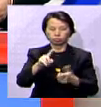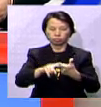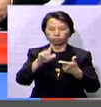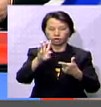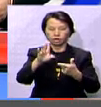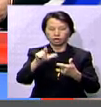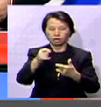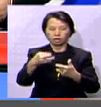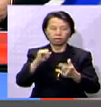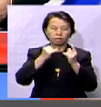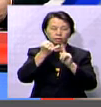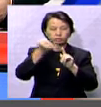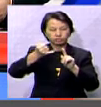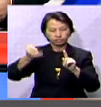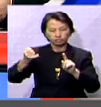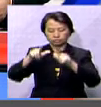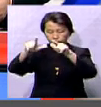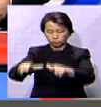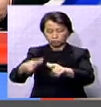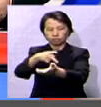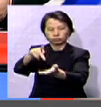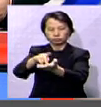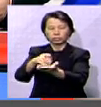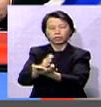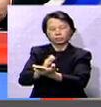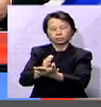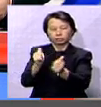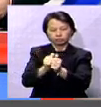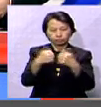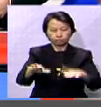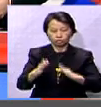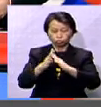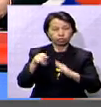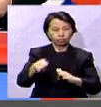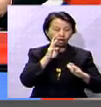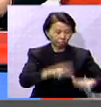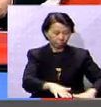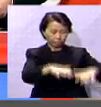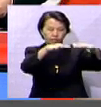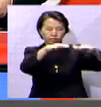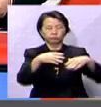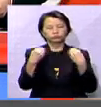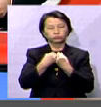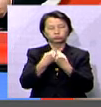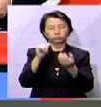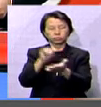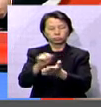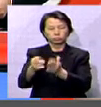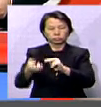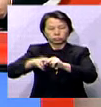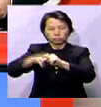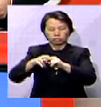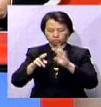Lahar dekat Jitra Kedah kini ditempatkan di pusat pemindahan sementara selepas kediaman mereka ditenggelami air. Jumlah itu meningkat